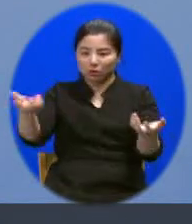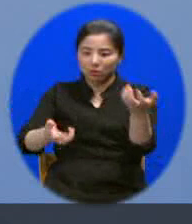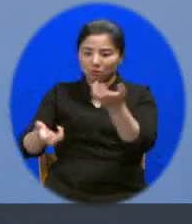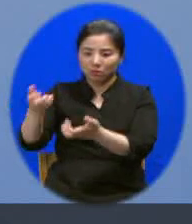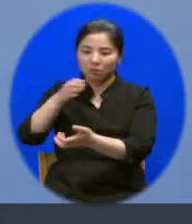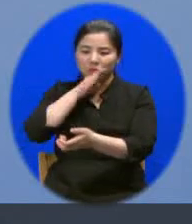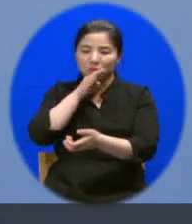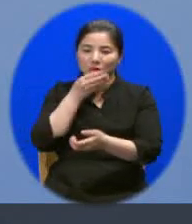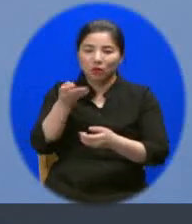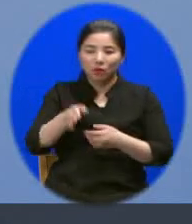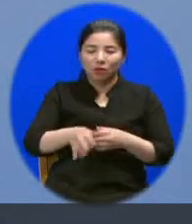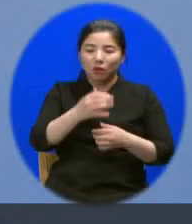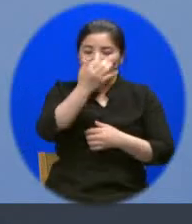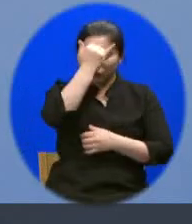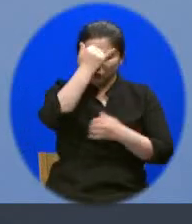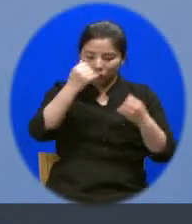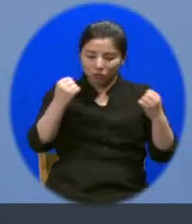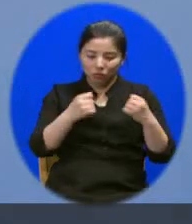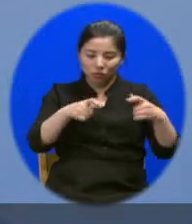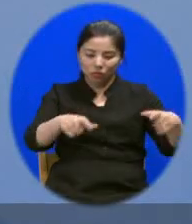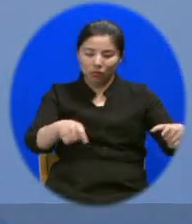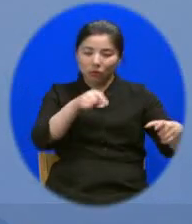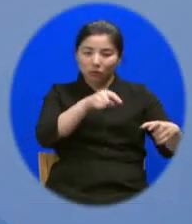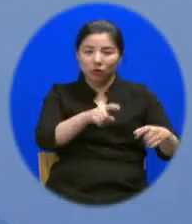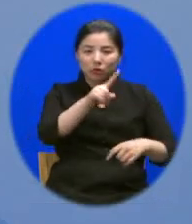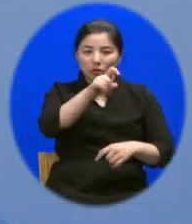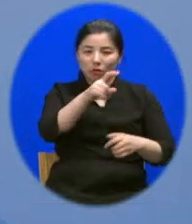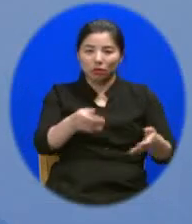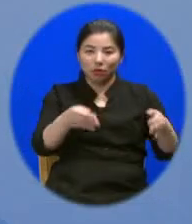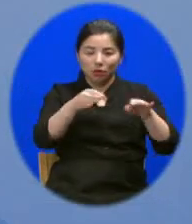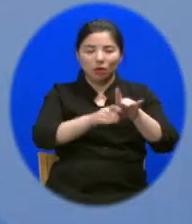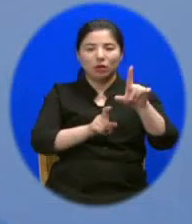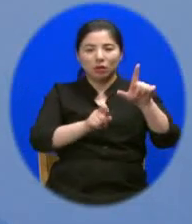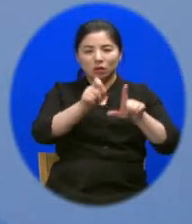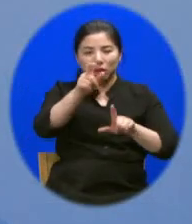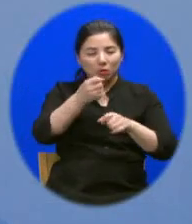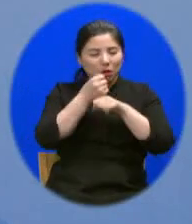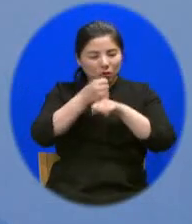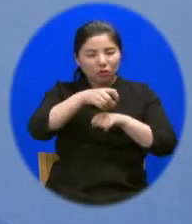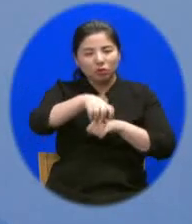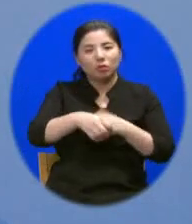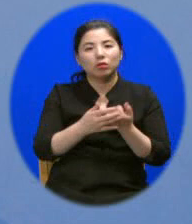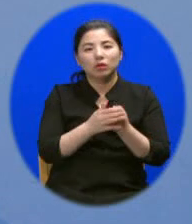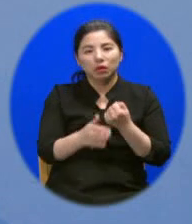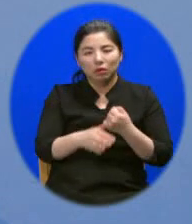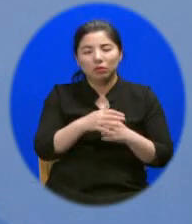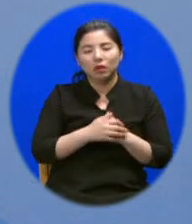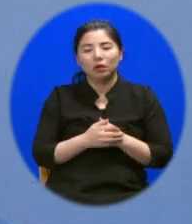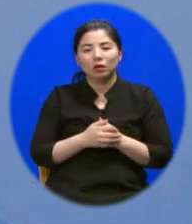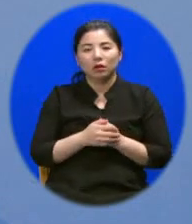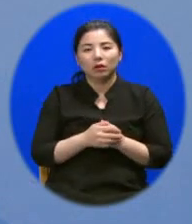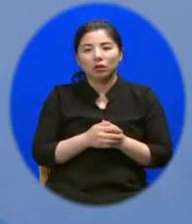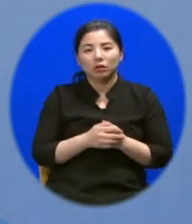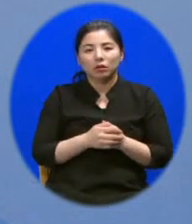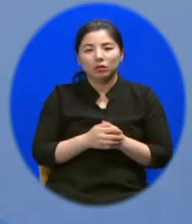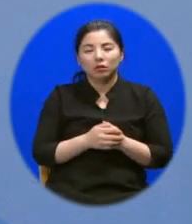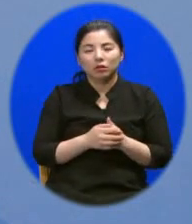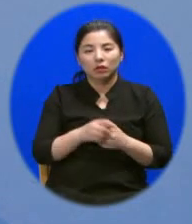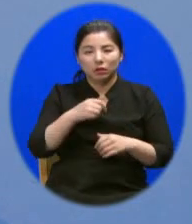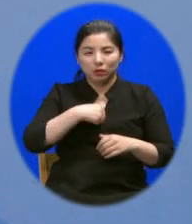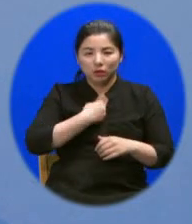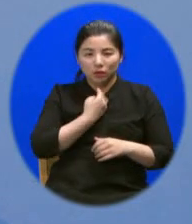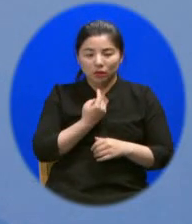있었지만 저희 지역에 오는 11개 기관은 대부분 순수한 연구기관이기 때문에 그와 같은 그 4 자체